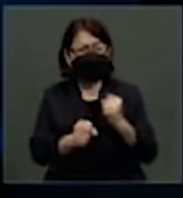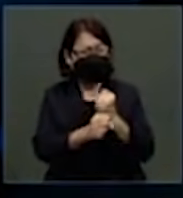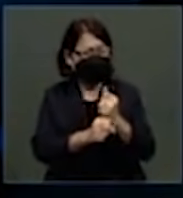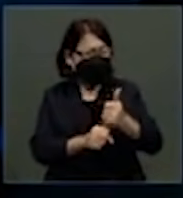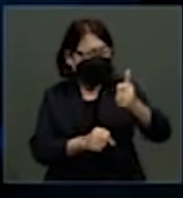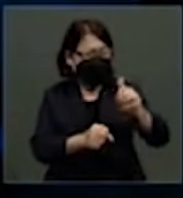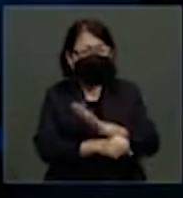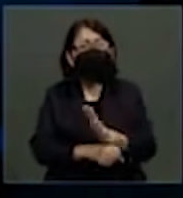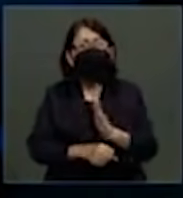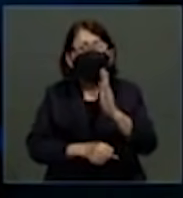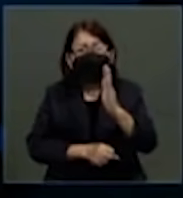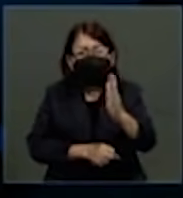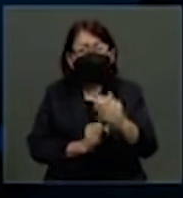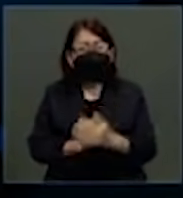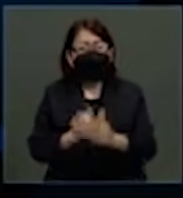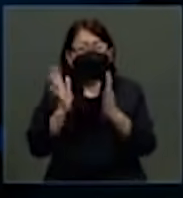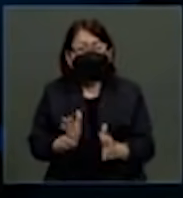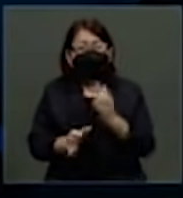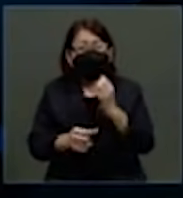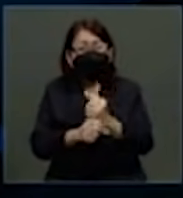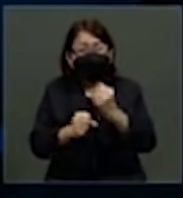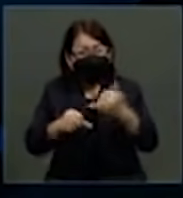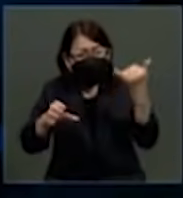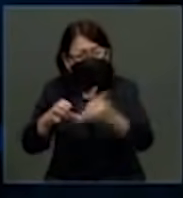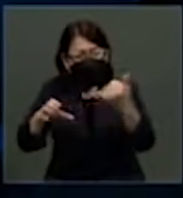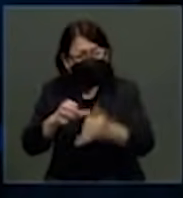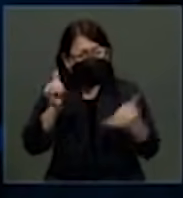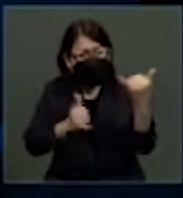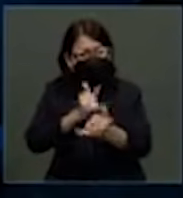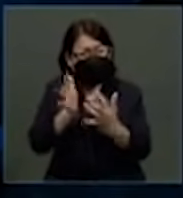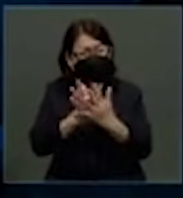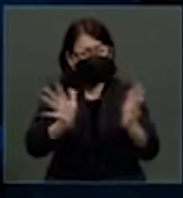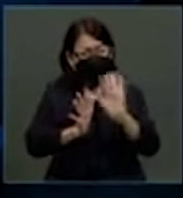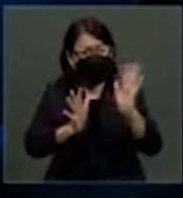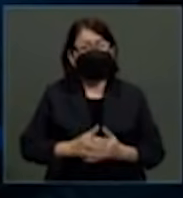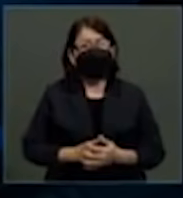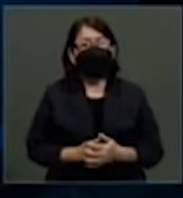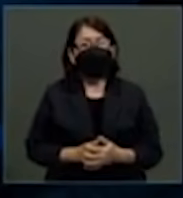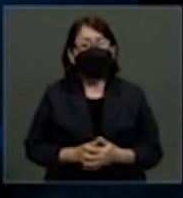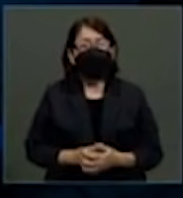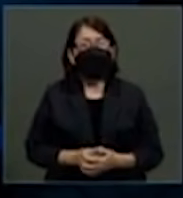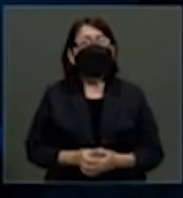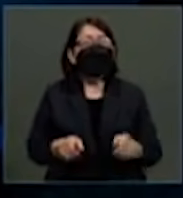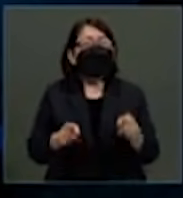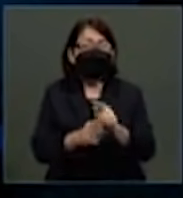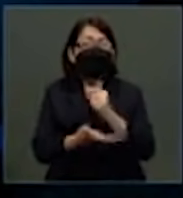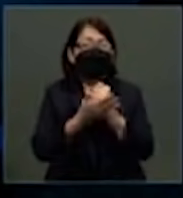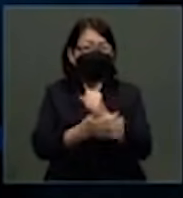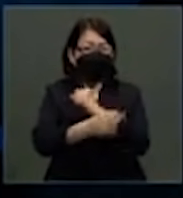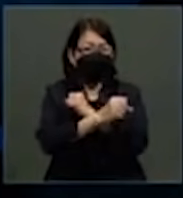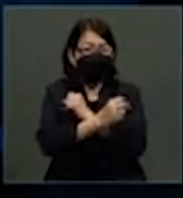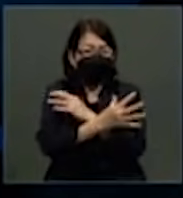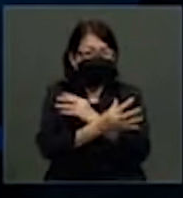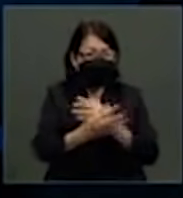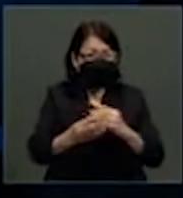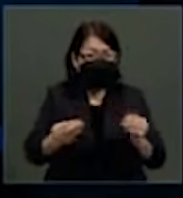ำเนินมาตรการปฏิบัติงานนอกสถานที่ตั้งให้เต็มความสามารถที่จะทำได้เพื่อลดจำนวนการเดินทาง